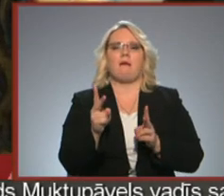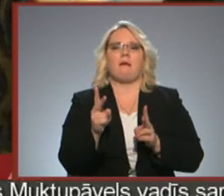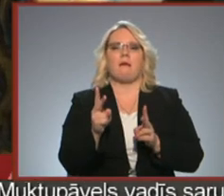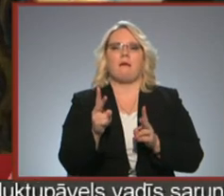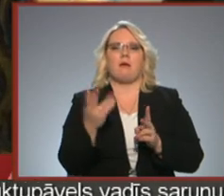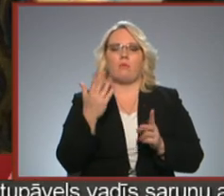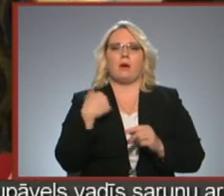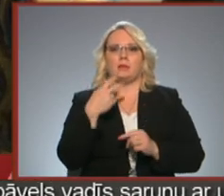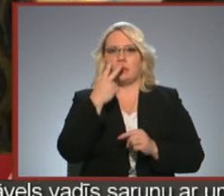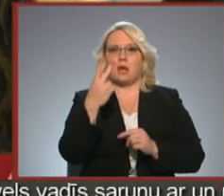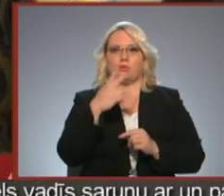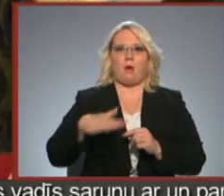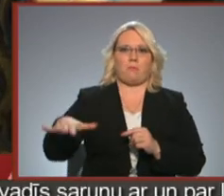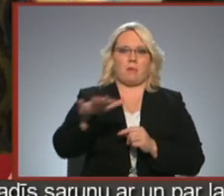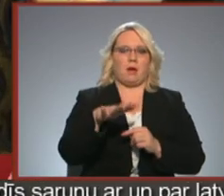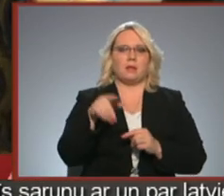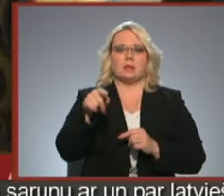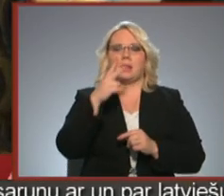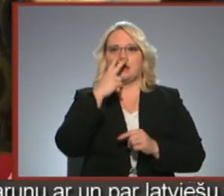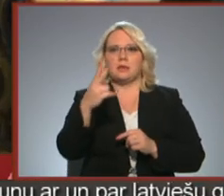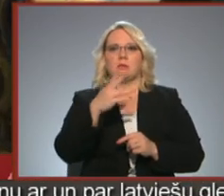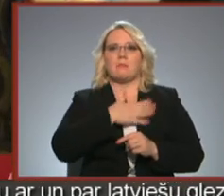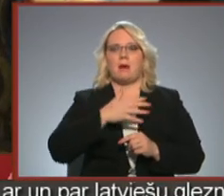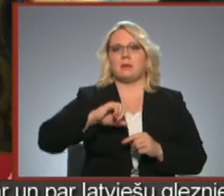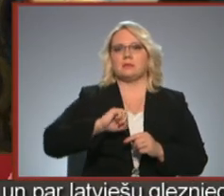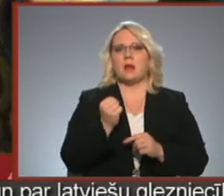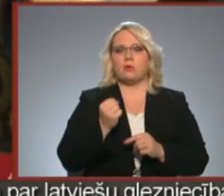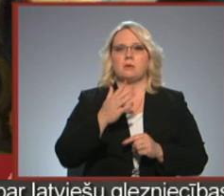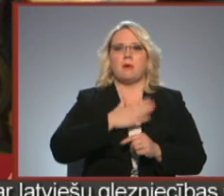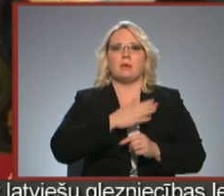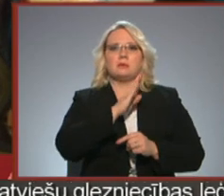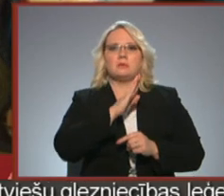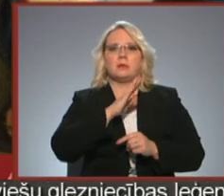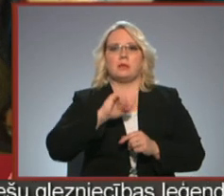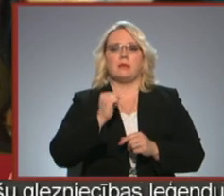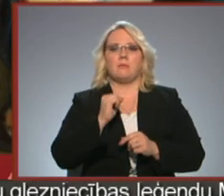Tas, ko es redzu apkārt, tas, ka es redzu, ka manas draudzenes, mazu bērnu mammas,